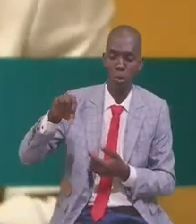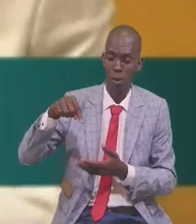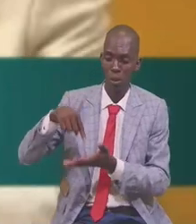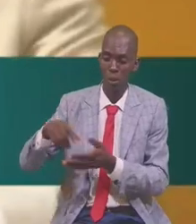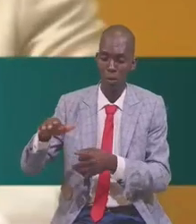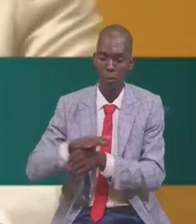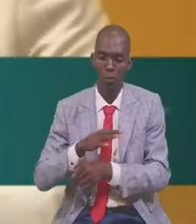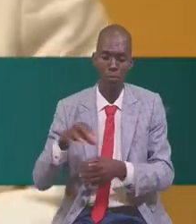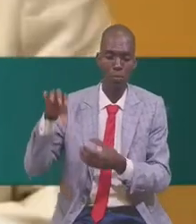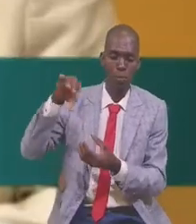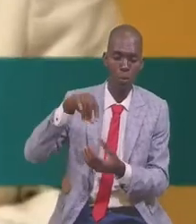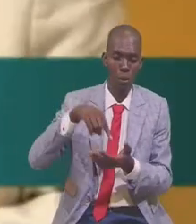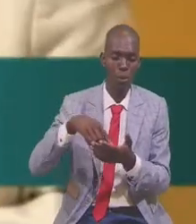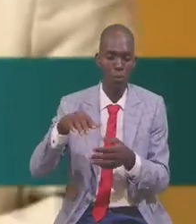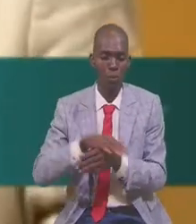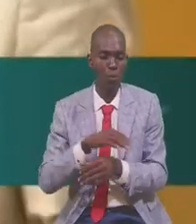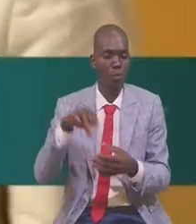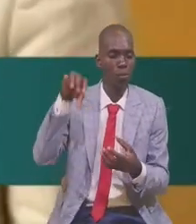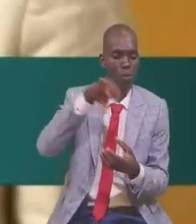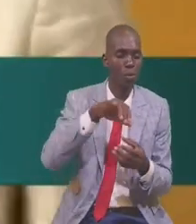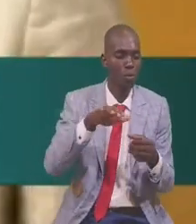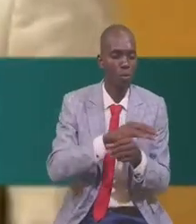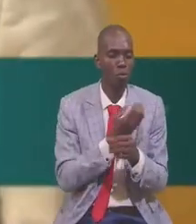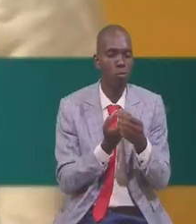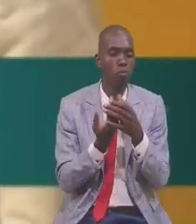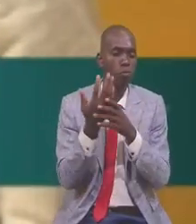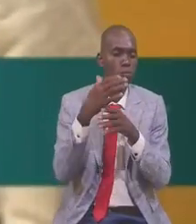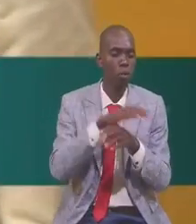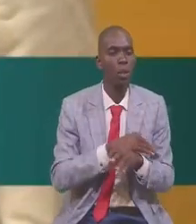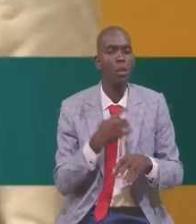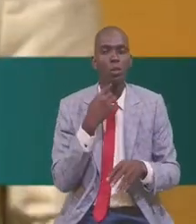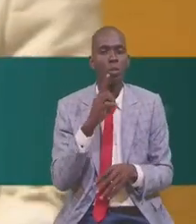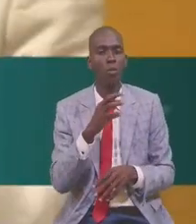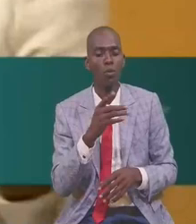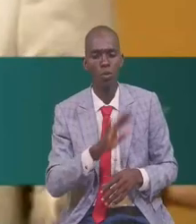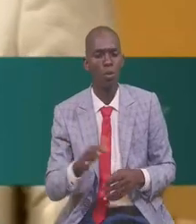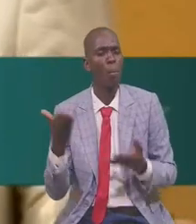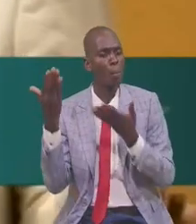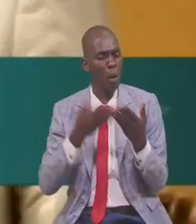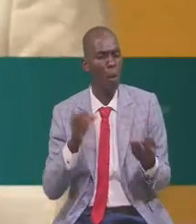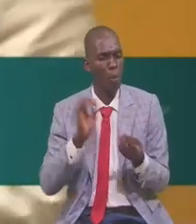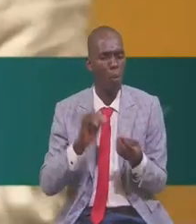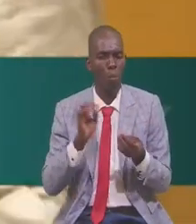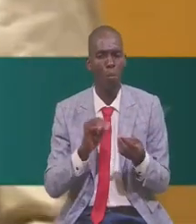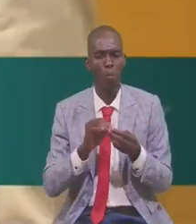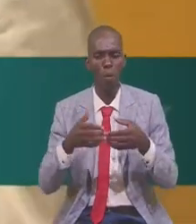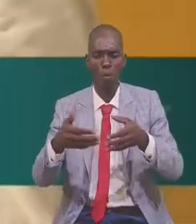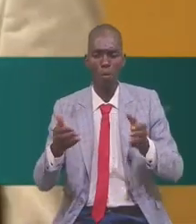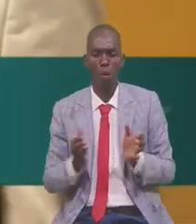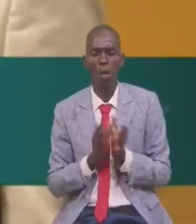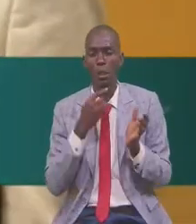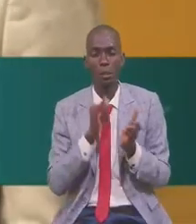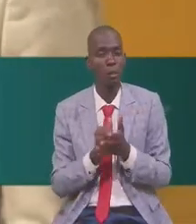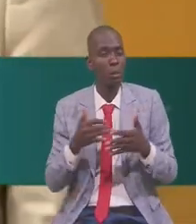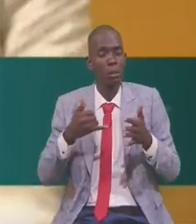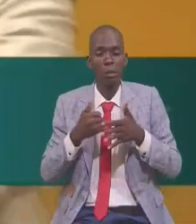Remplis ceci, remplis cela. Il a dit à l'un des enfants, amène plus. Il n'y en a plus.